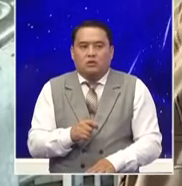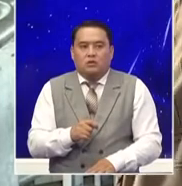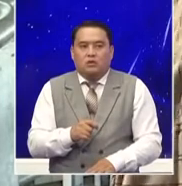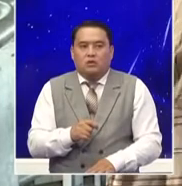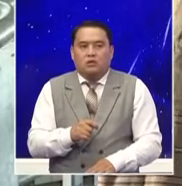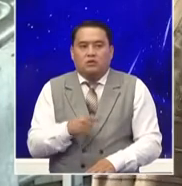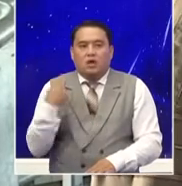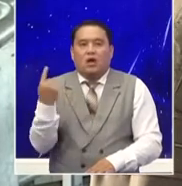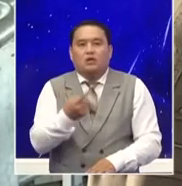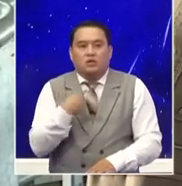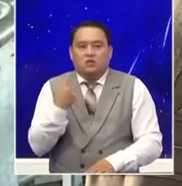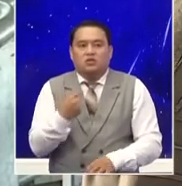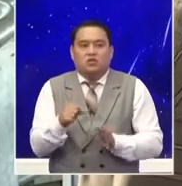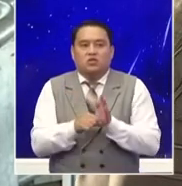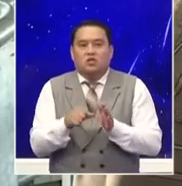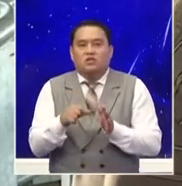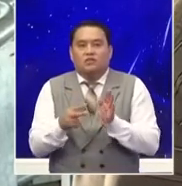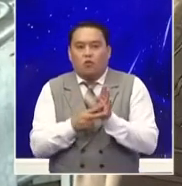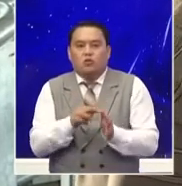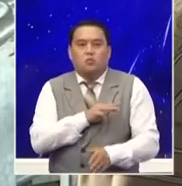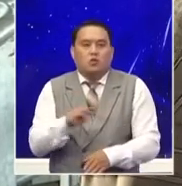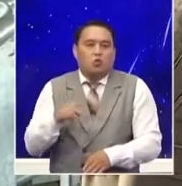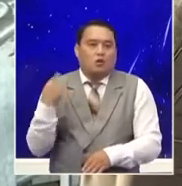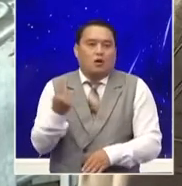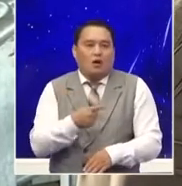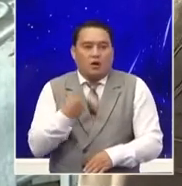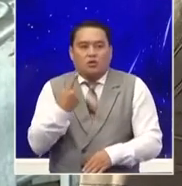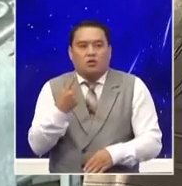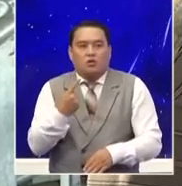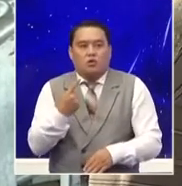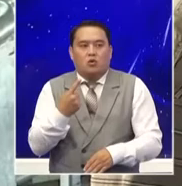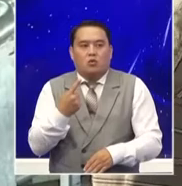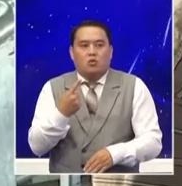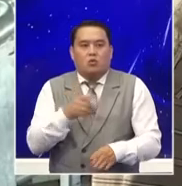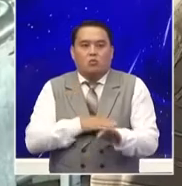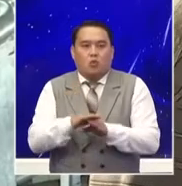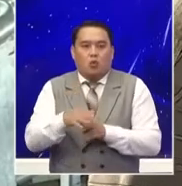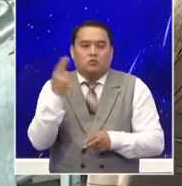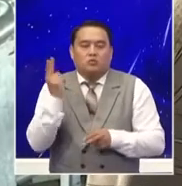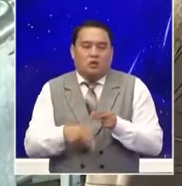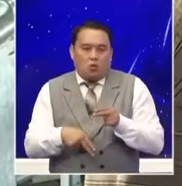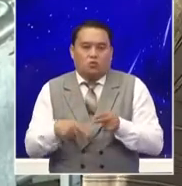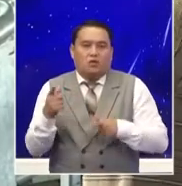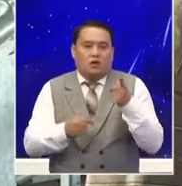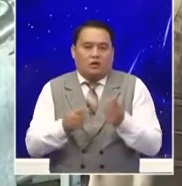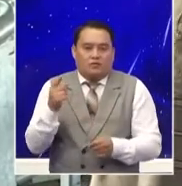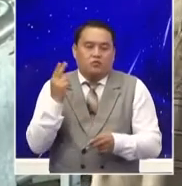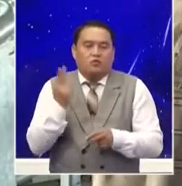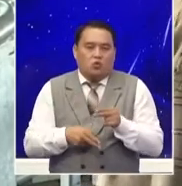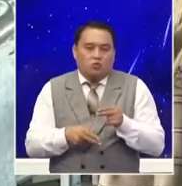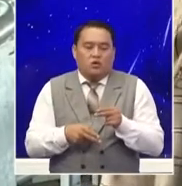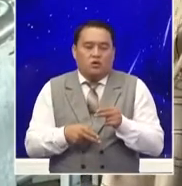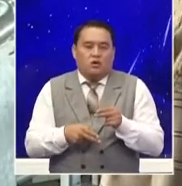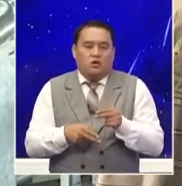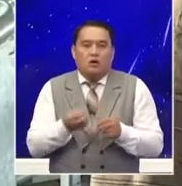За один круг 6-8 минут один круг проходит. В это время она полностью выдаивается корова. Значит, чем еще